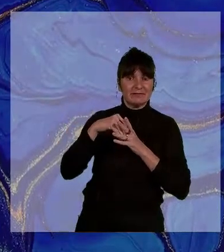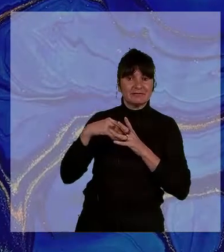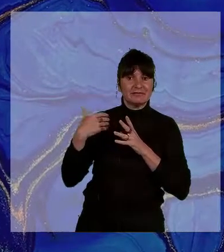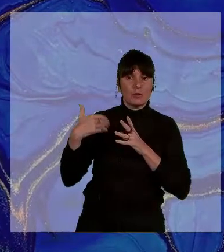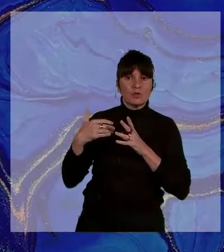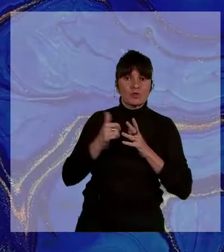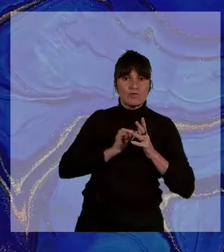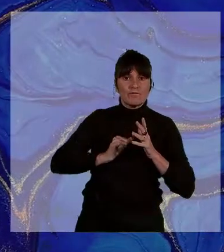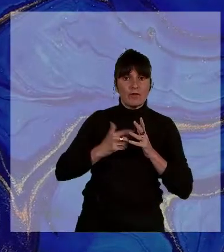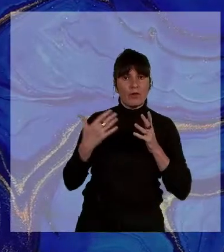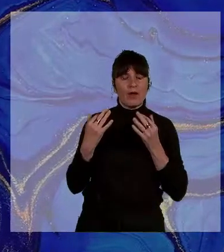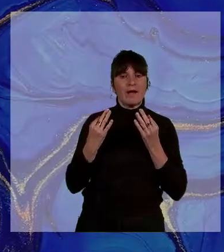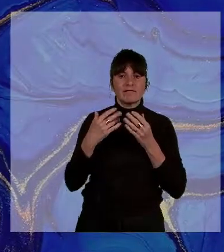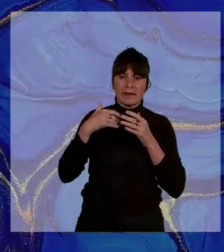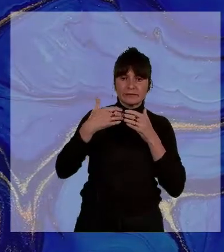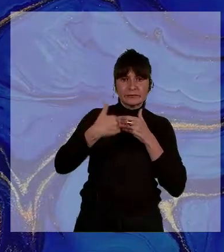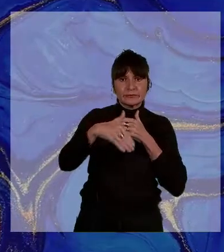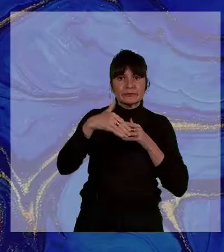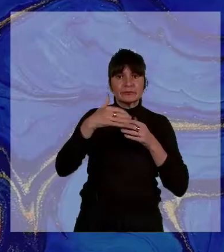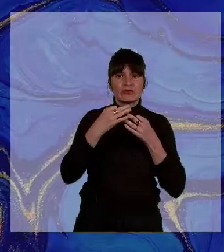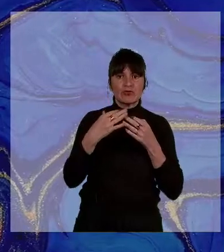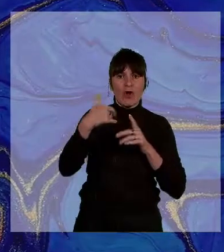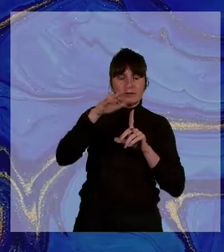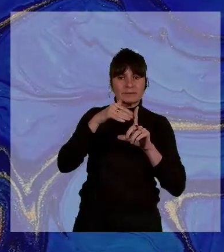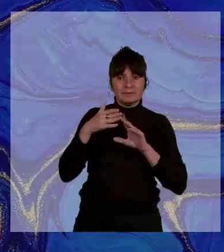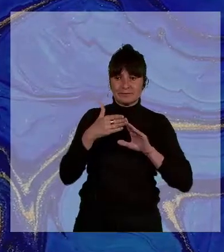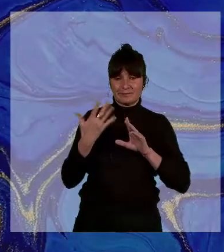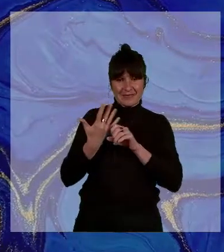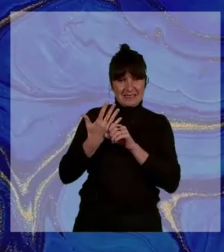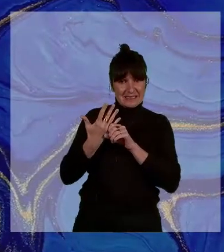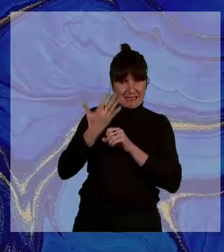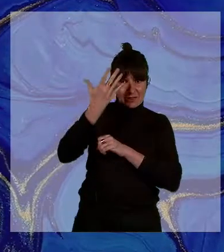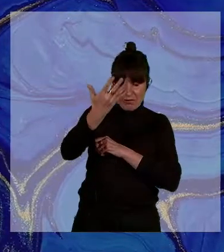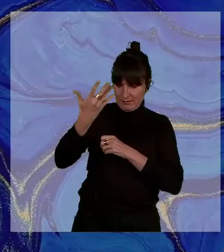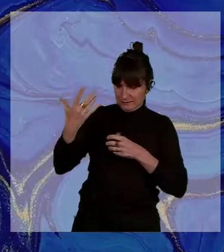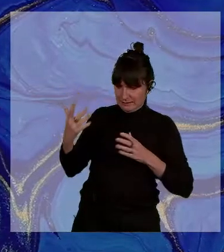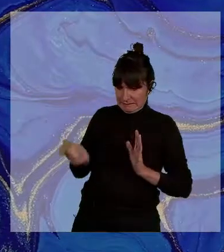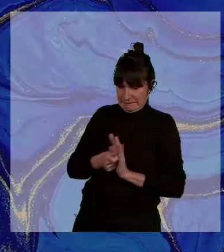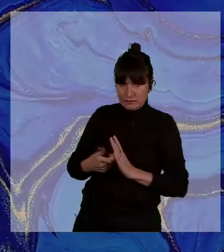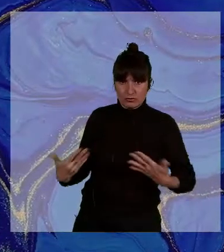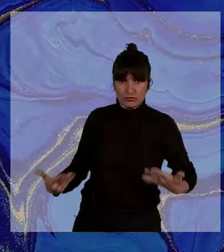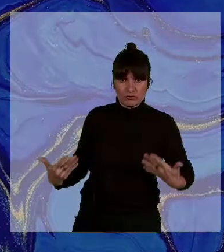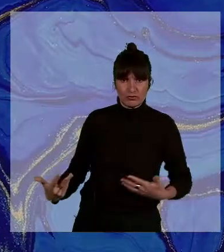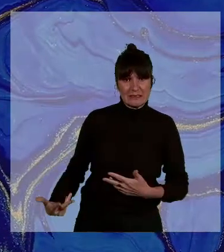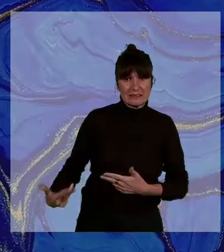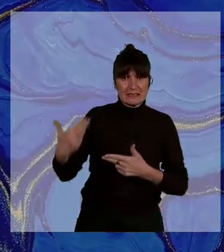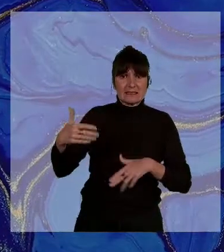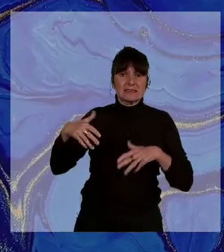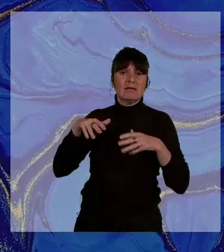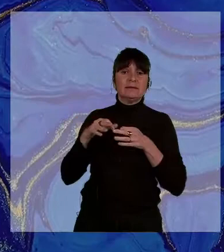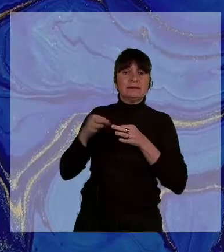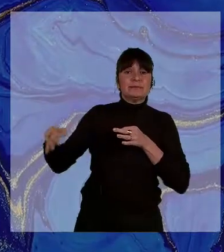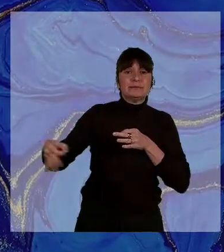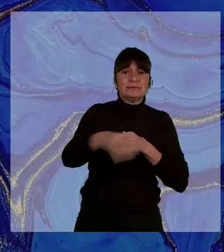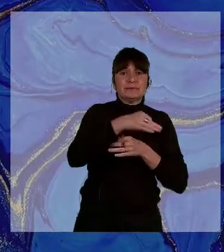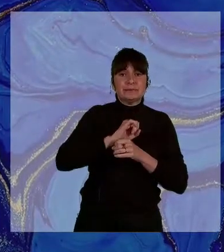été confrontés à l'épidémie de COVID-19. Et cette épidémie nous a montré combien il était important,